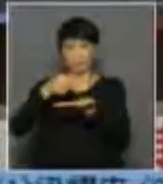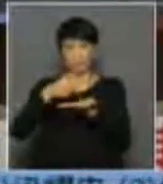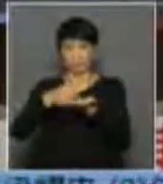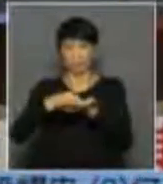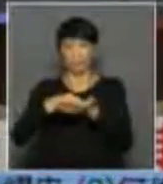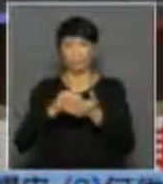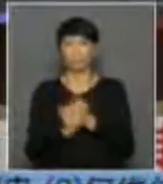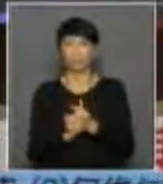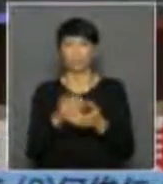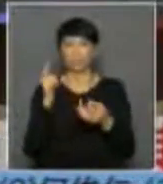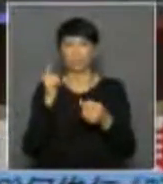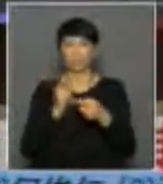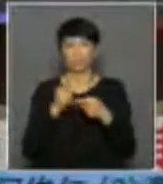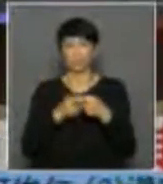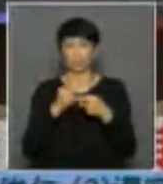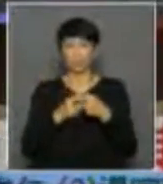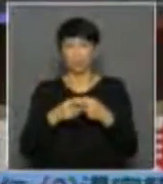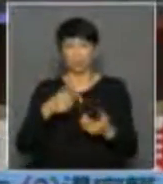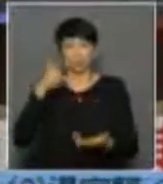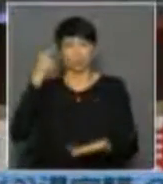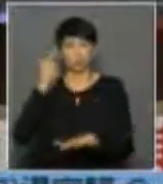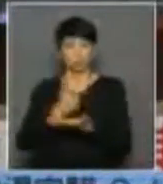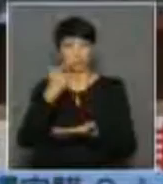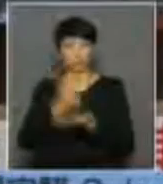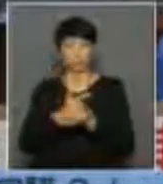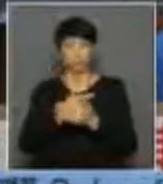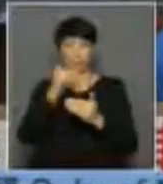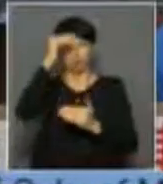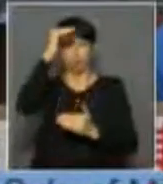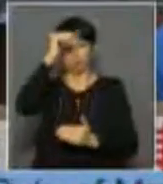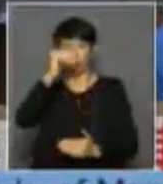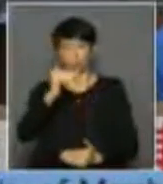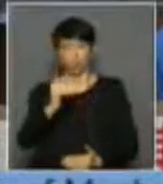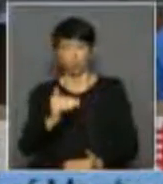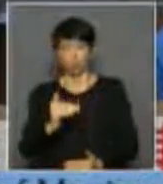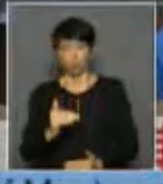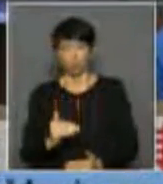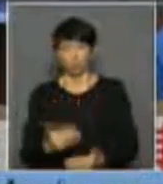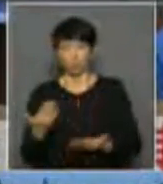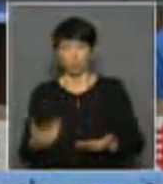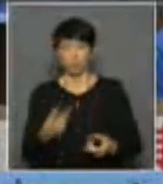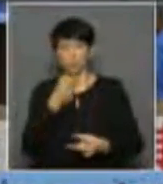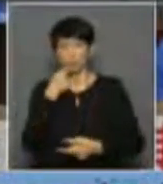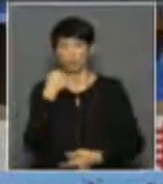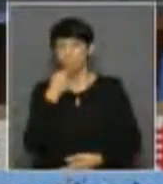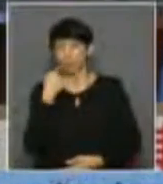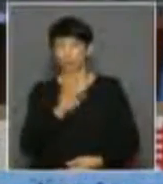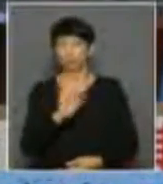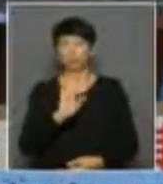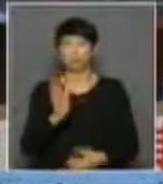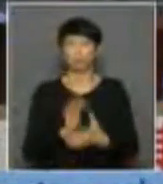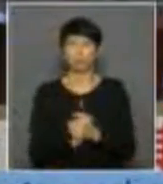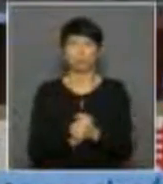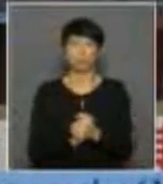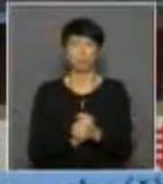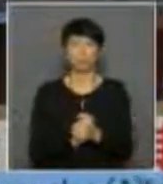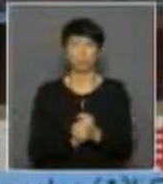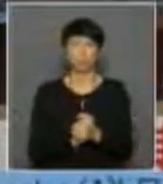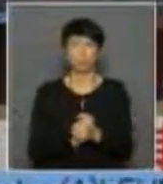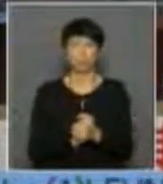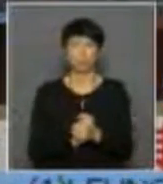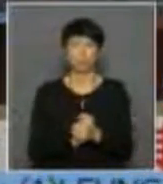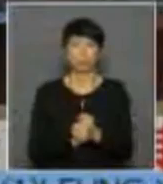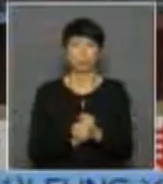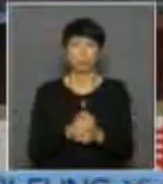是紅文來的，很長，我當然不會在這裡拿著在這裡讀了。連月增就說以